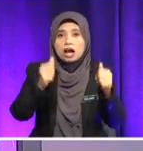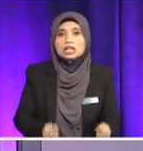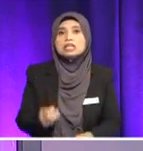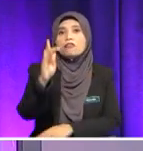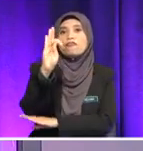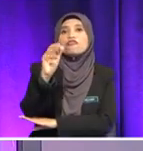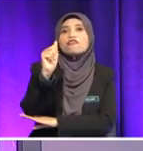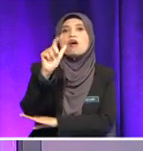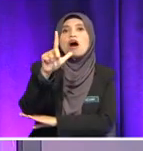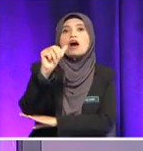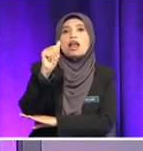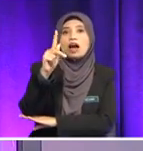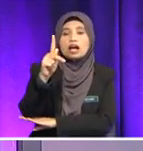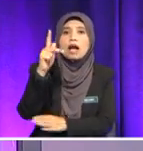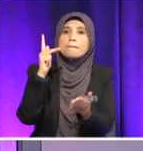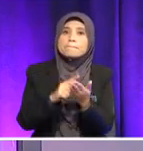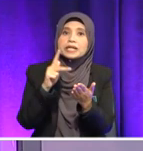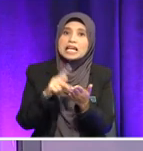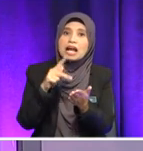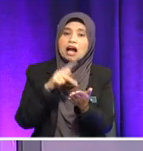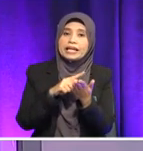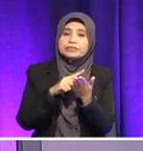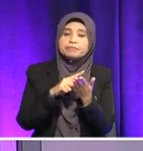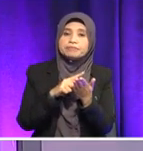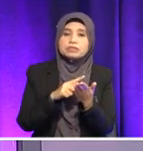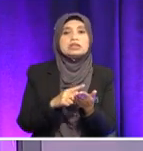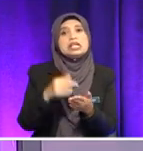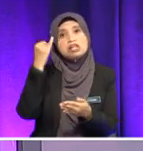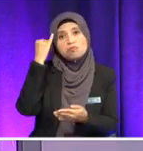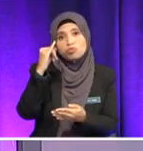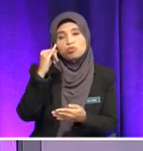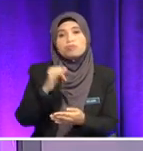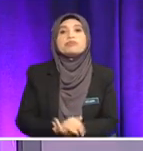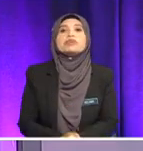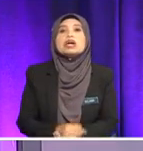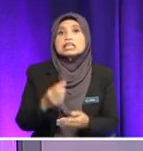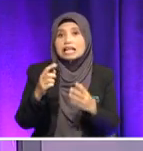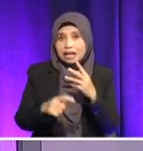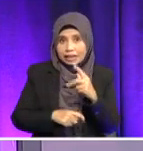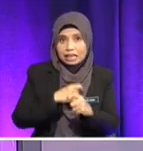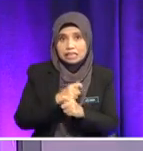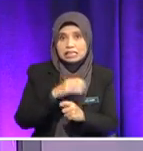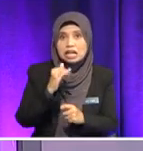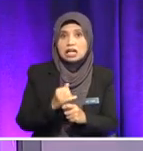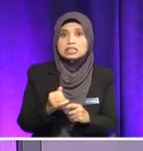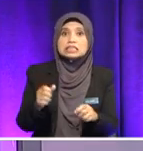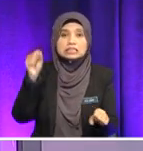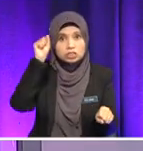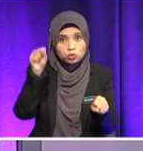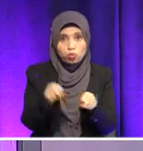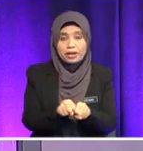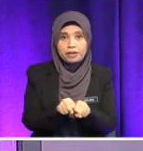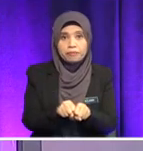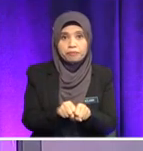dihadilah dia punya pandangan berdasarkan kepandaian dan ilmu dia Itulah tari yang sesuai untuk diistiharkan